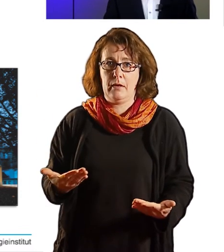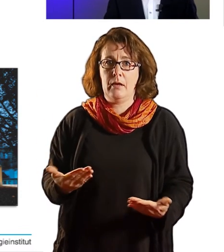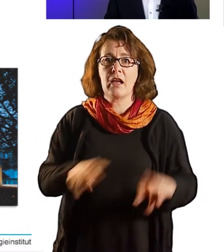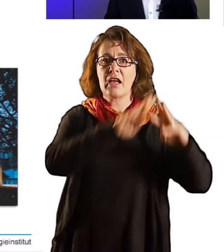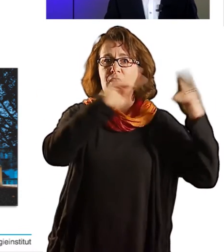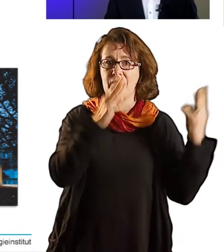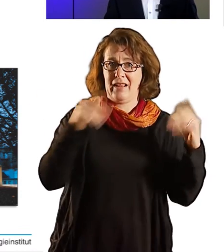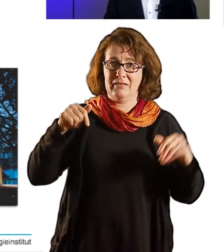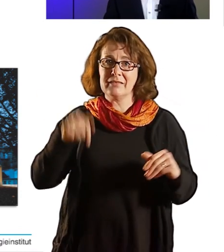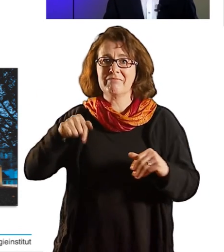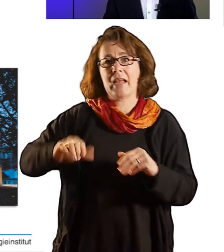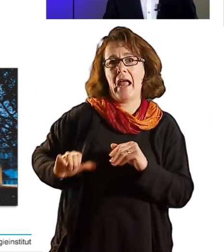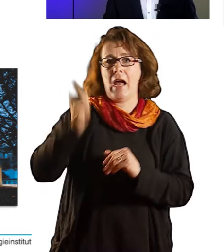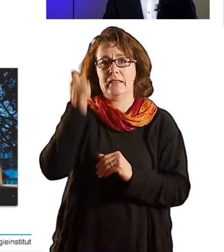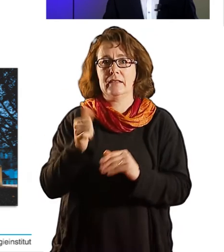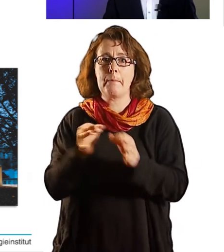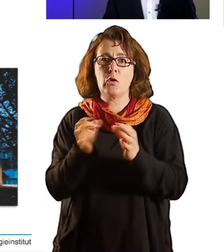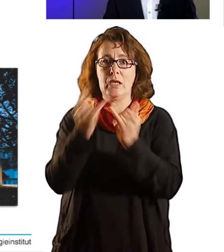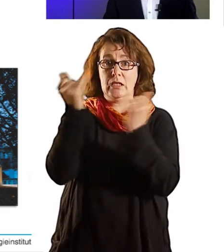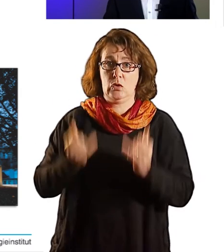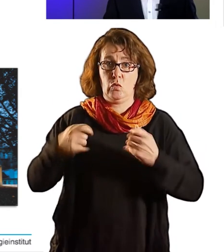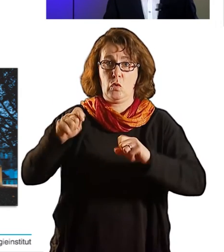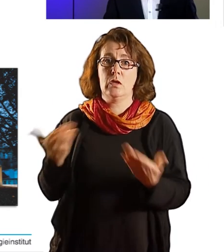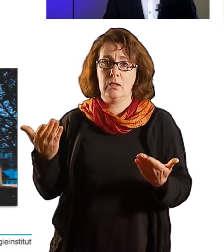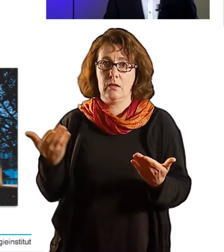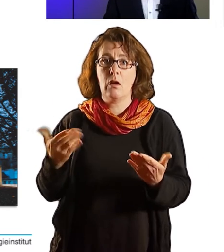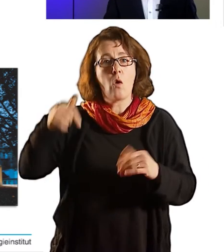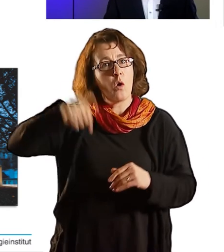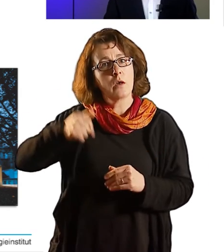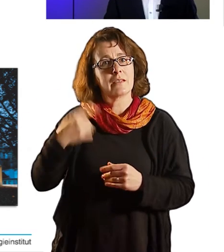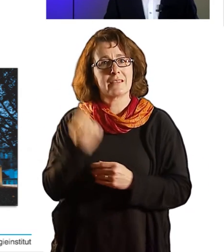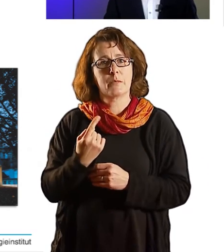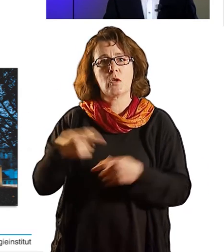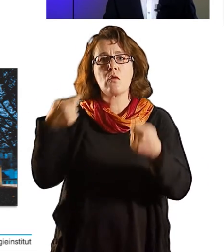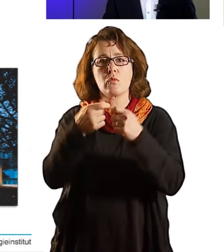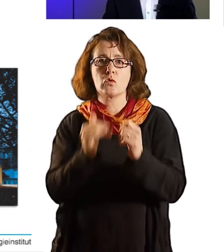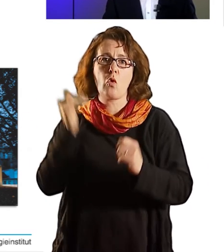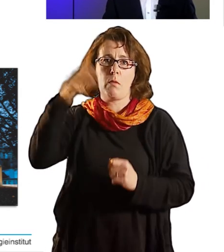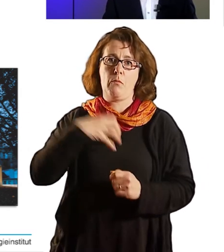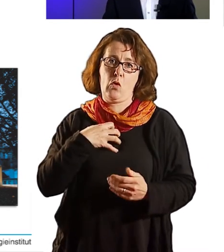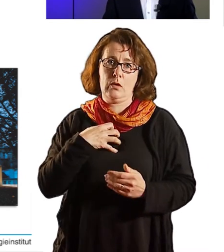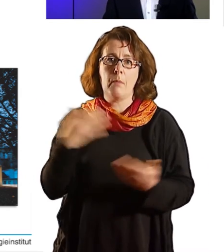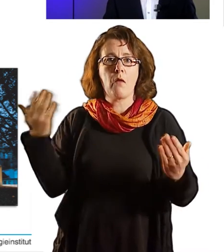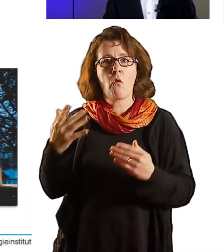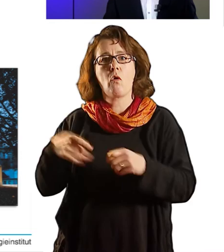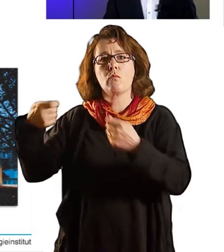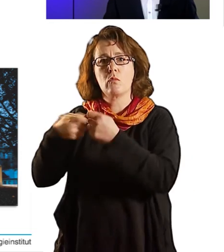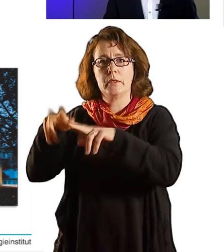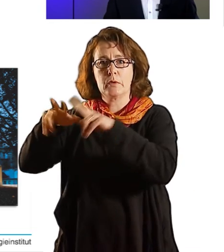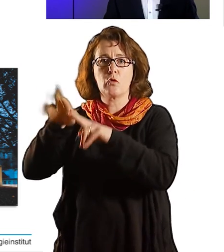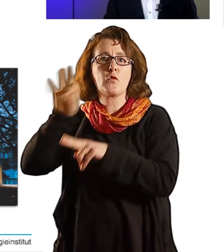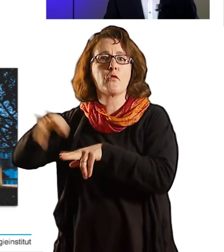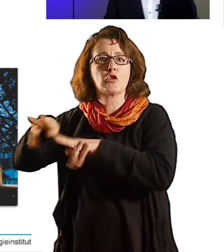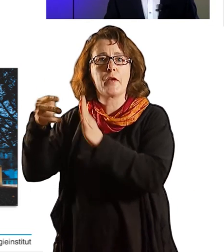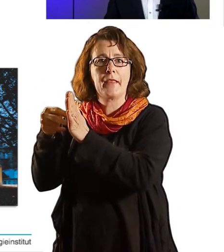erstes nationales Metrologieinstitut ist die PTB heute eine Bundesoberbehörde im Geschäftsbereich des Bundesministeriums für Wirtschaft und Energie.